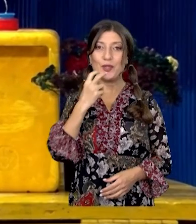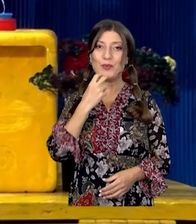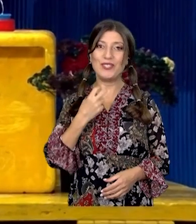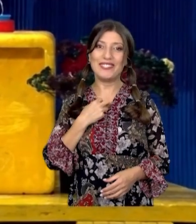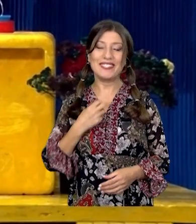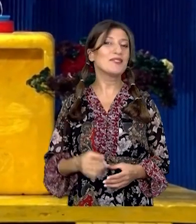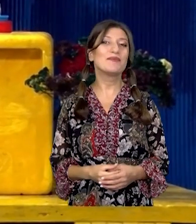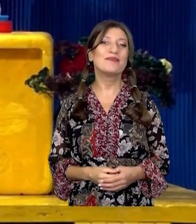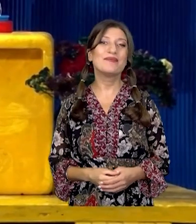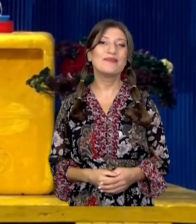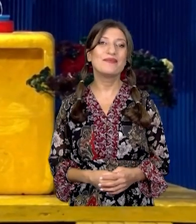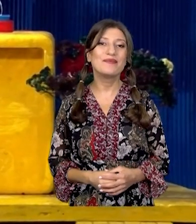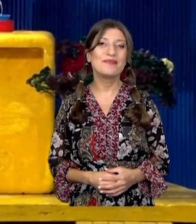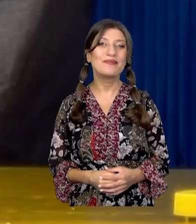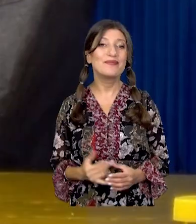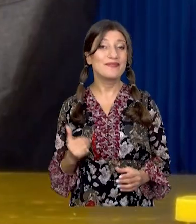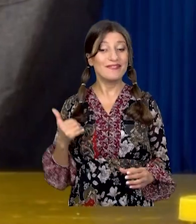մտարի մուլտֆիլմ, ահա, այսպես,